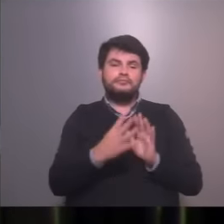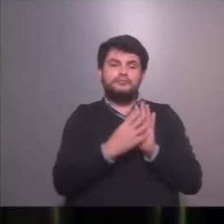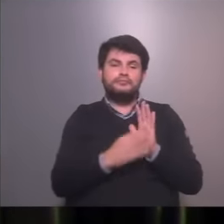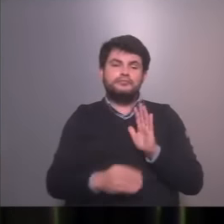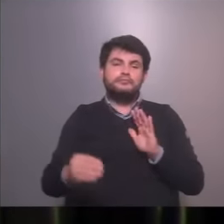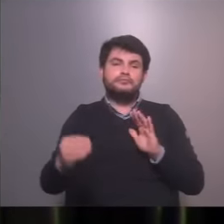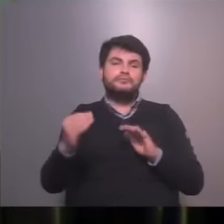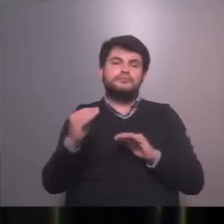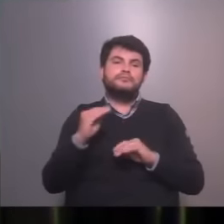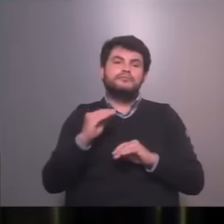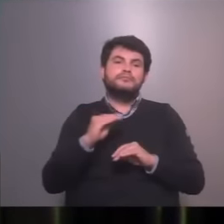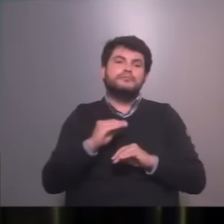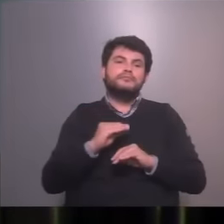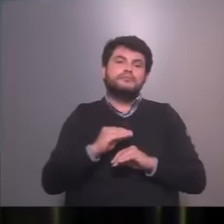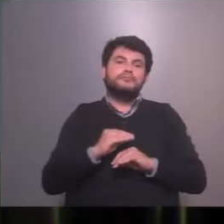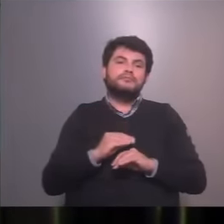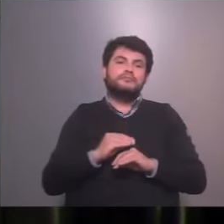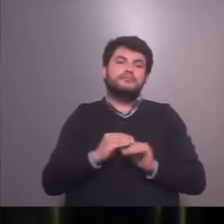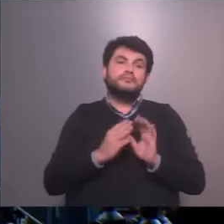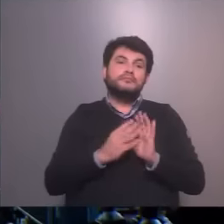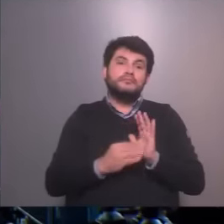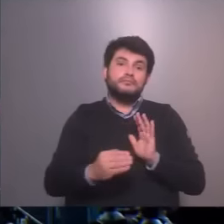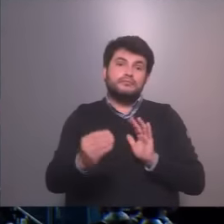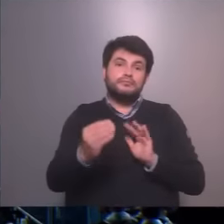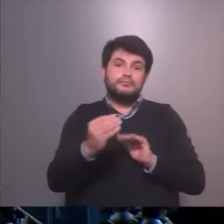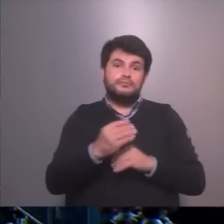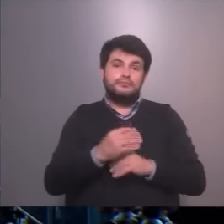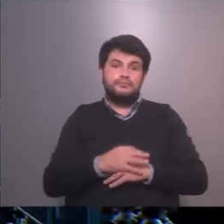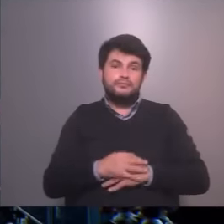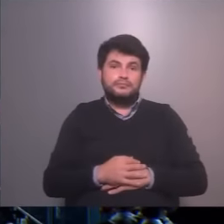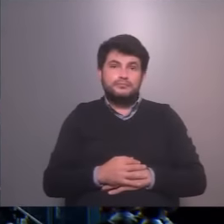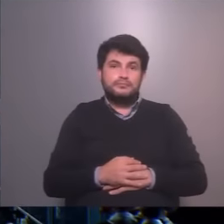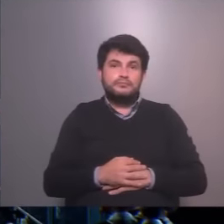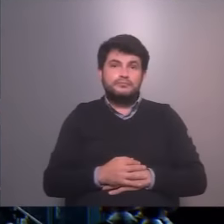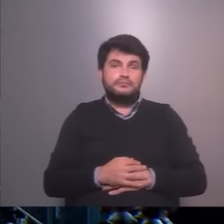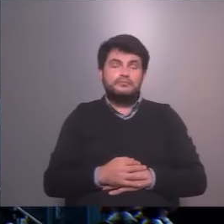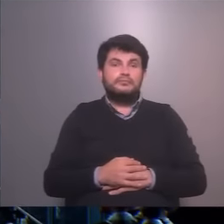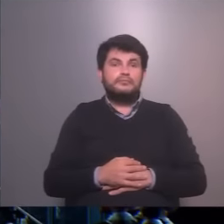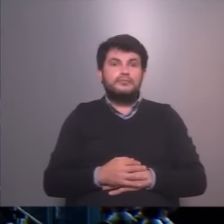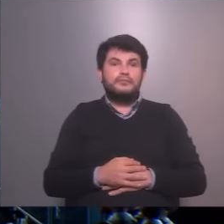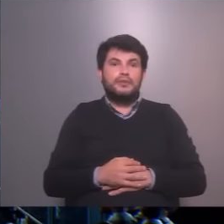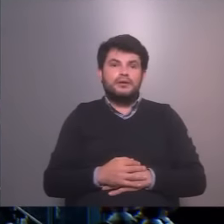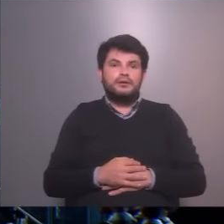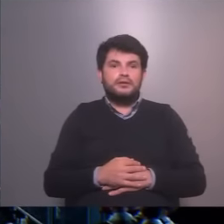sług: zróbcie wszystko, cokolwiek Wam powie.